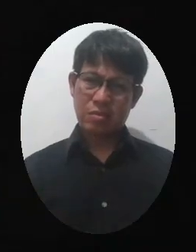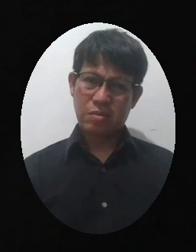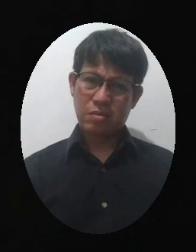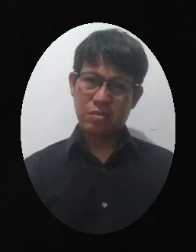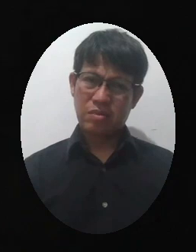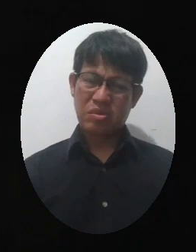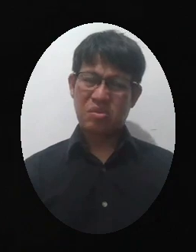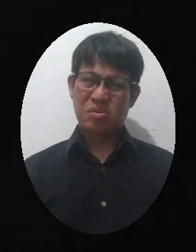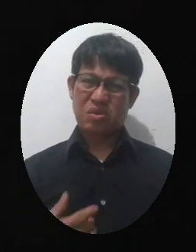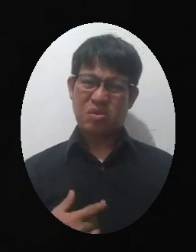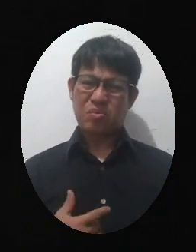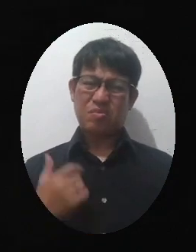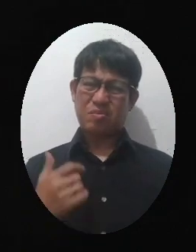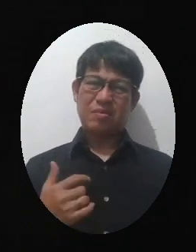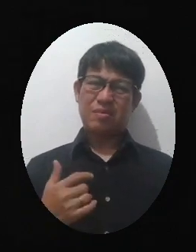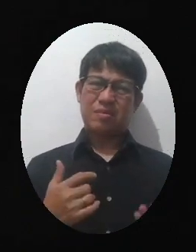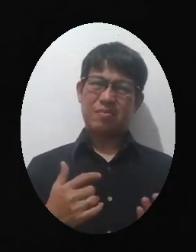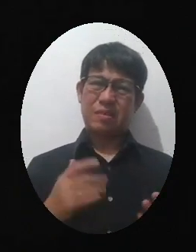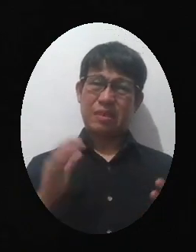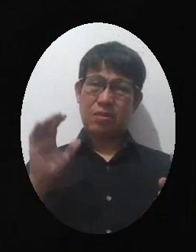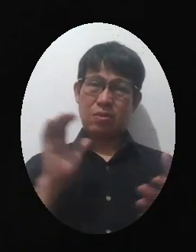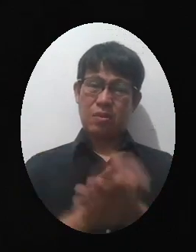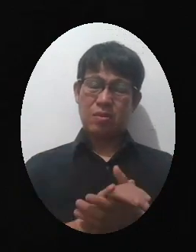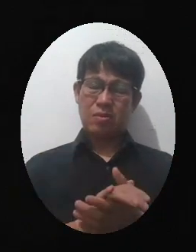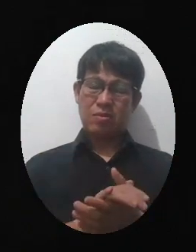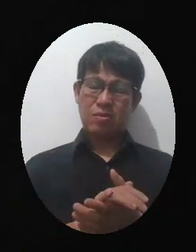Hindi ko pa po naiisip na magkakapamilya ako.